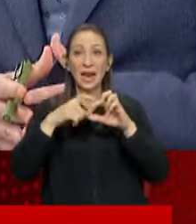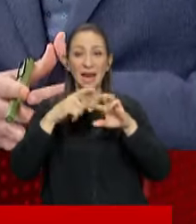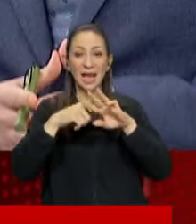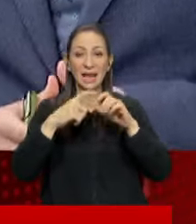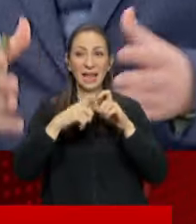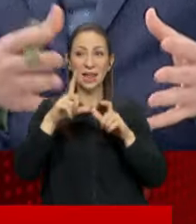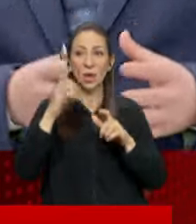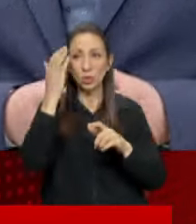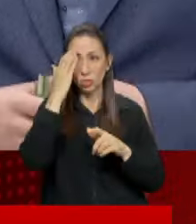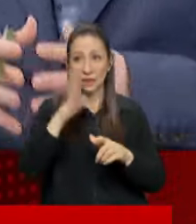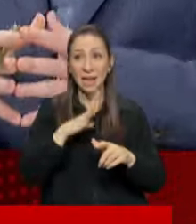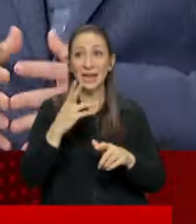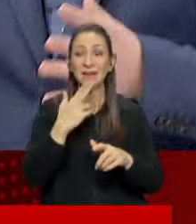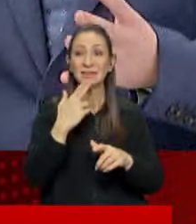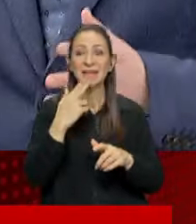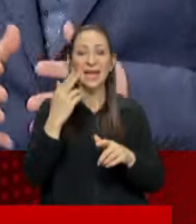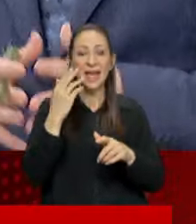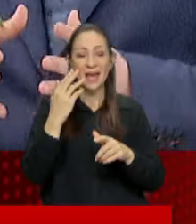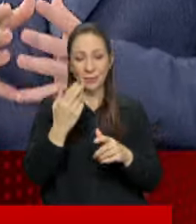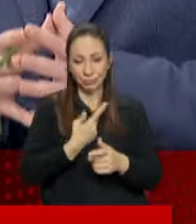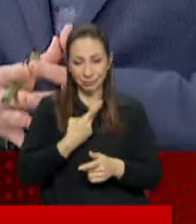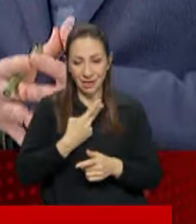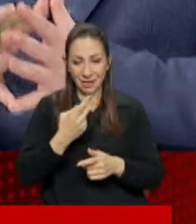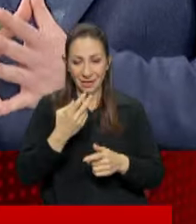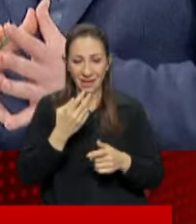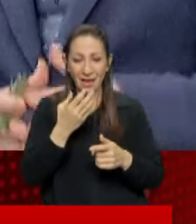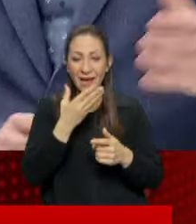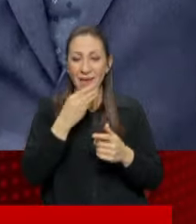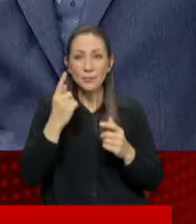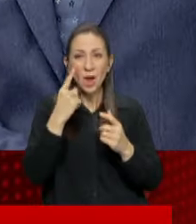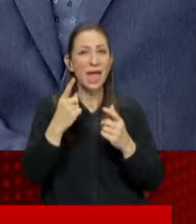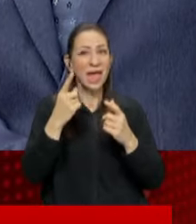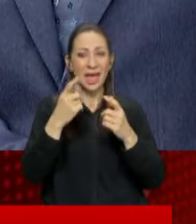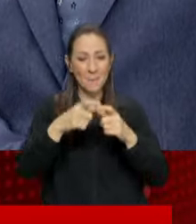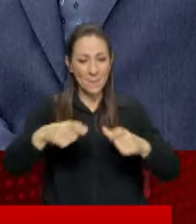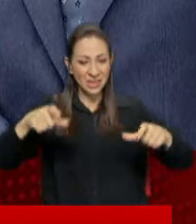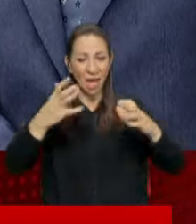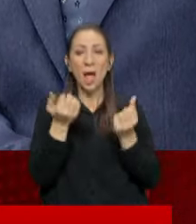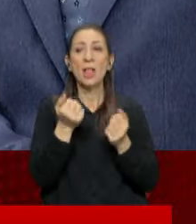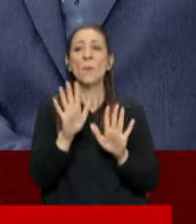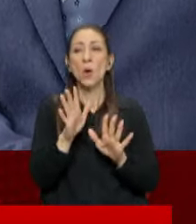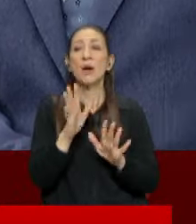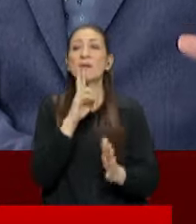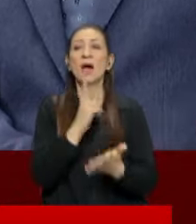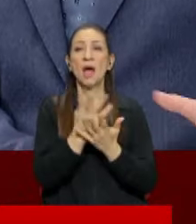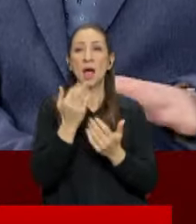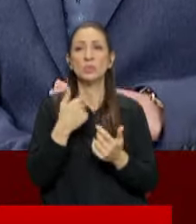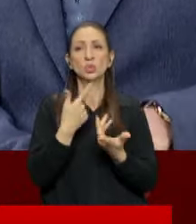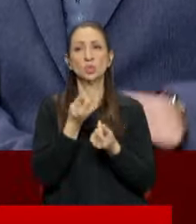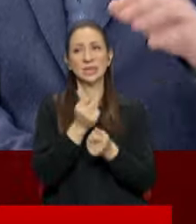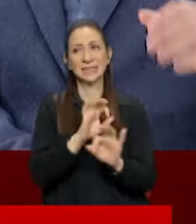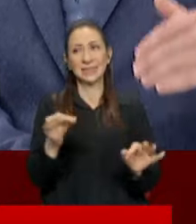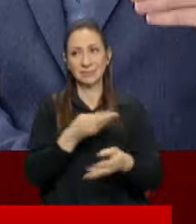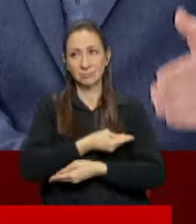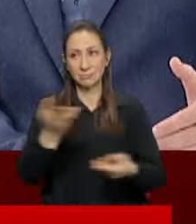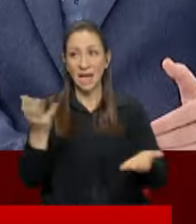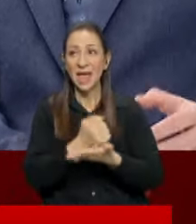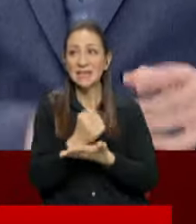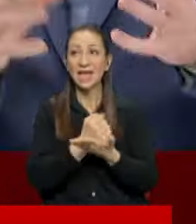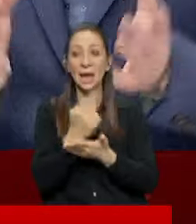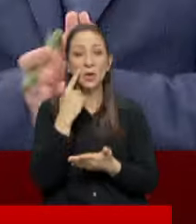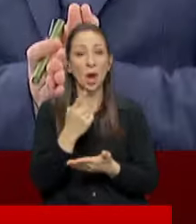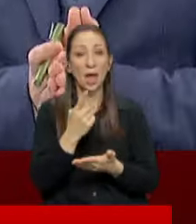var dünyada. Kadınlar hijyenik ürünlere, hijyenik petlere erişemiyor. Ve Katalonya bir karar aldı, dedi ki biz ücretsiz vereceğiz. Eczaneler